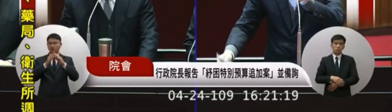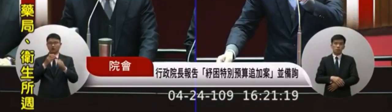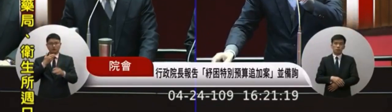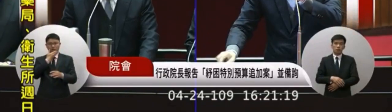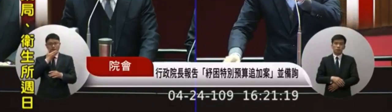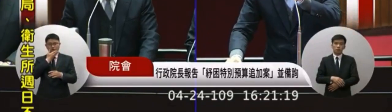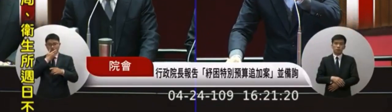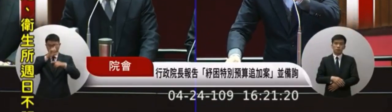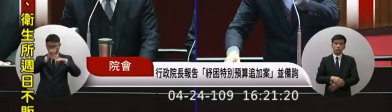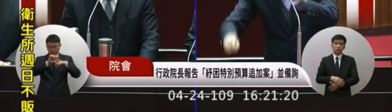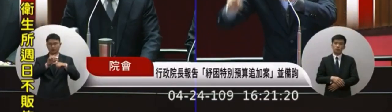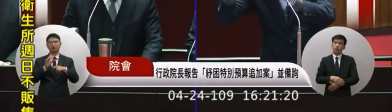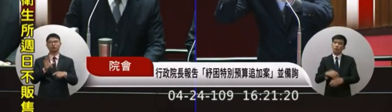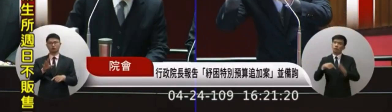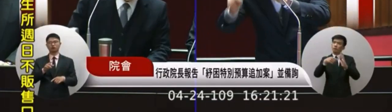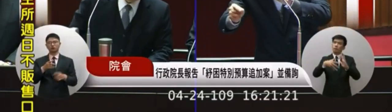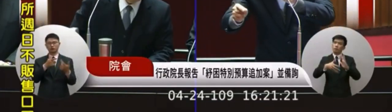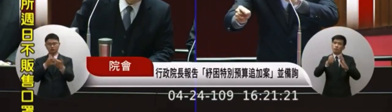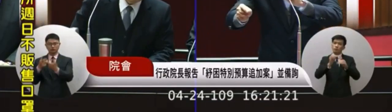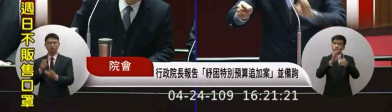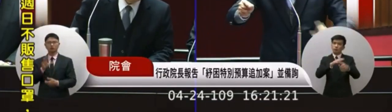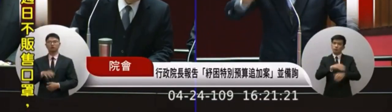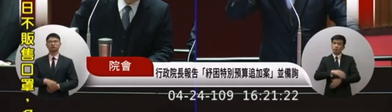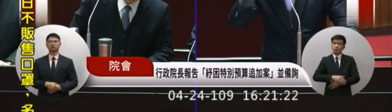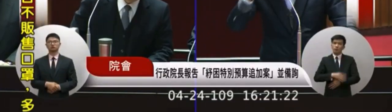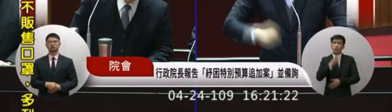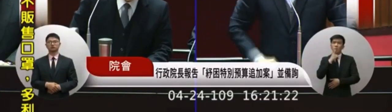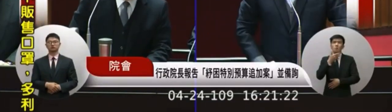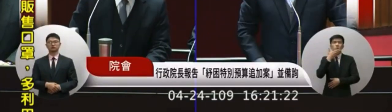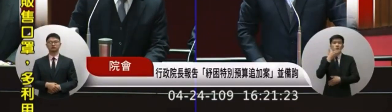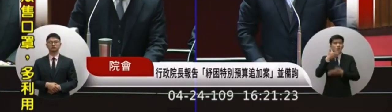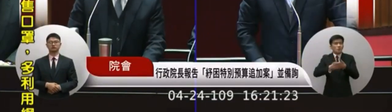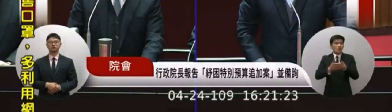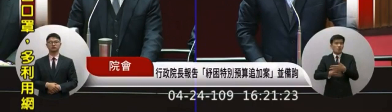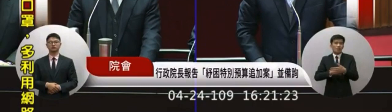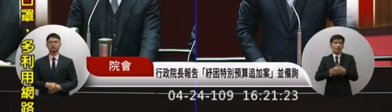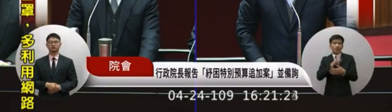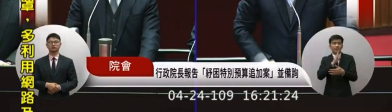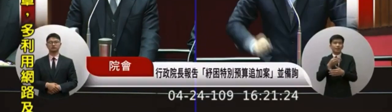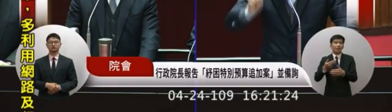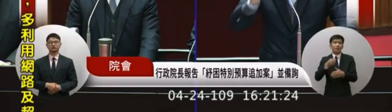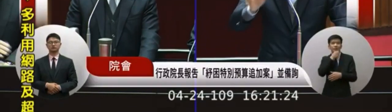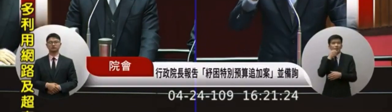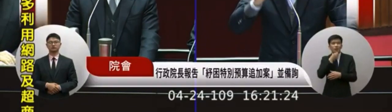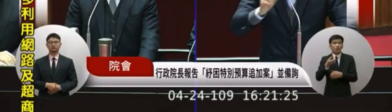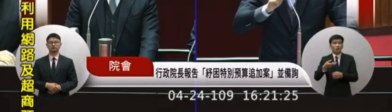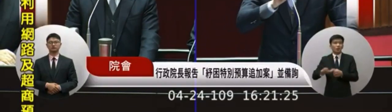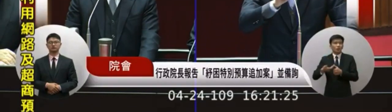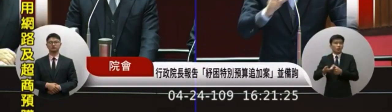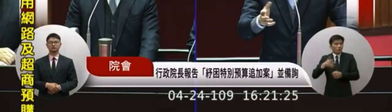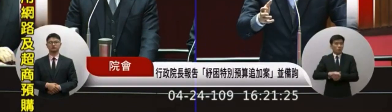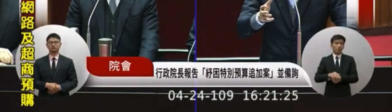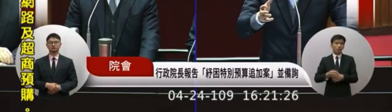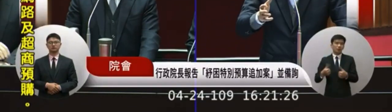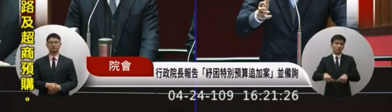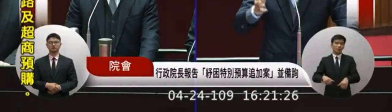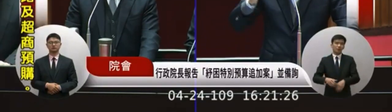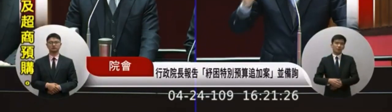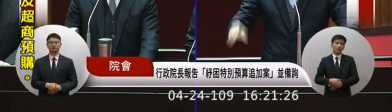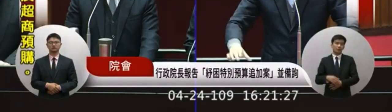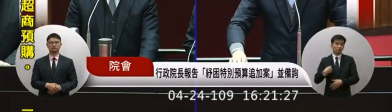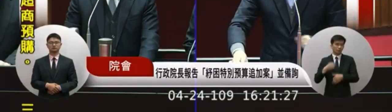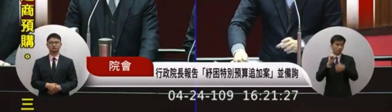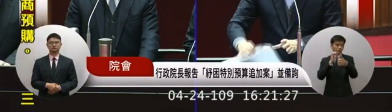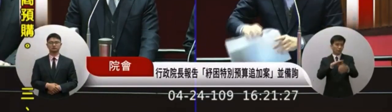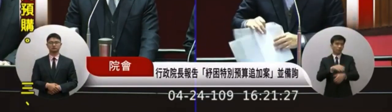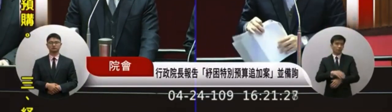有。 院长，降息啊，那是维他命啊！你我要在这里讲，